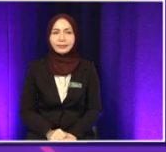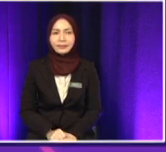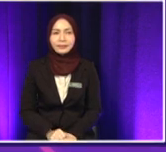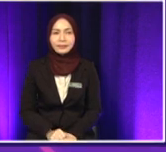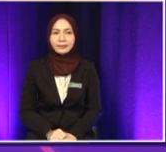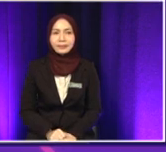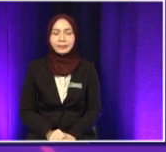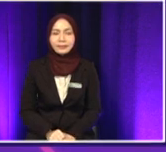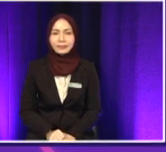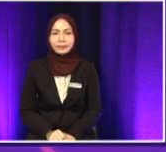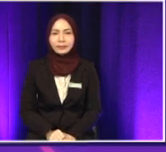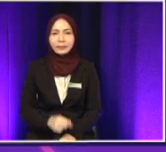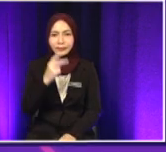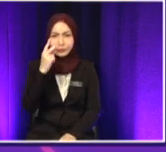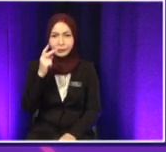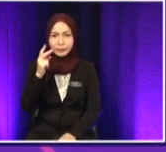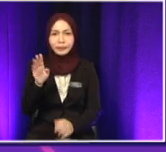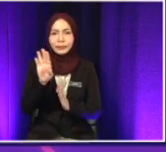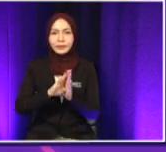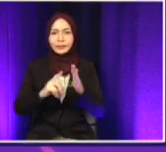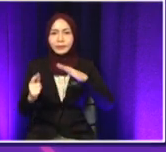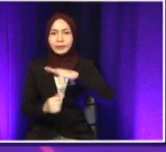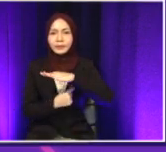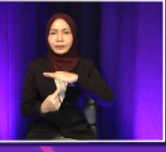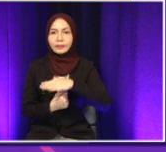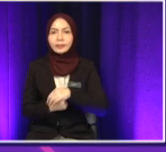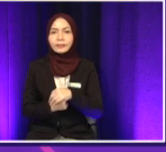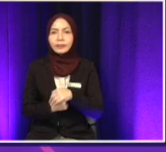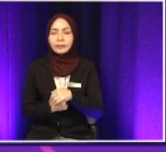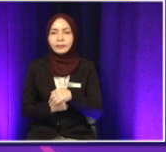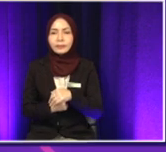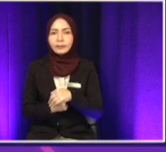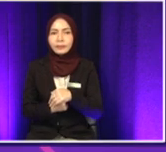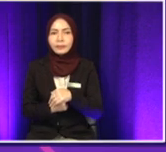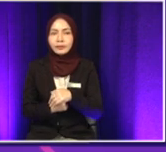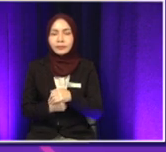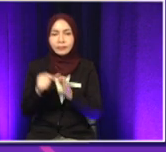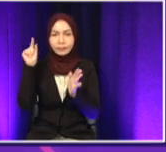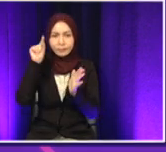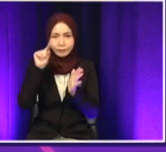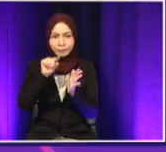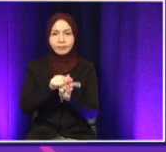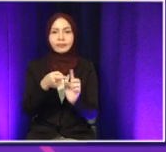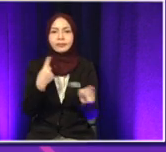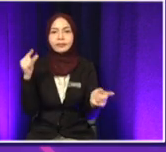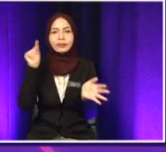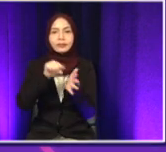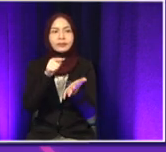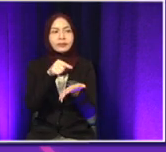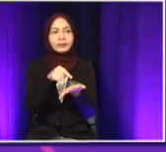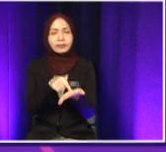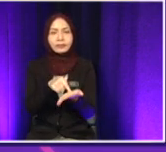berdasarkan gambar daripada gambar yang dipaparkan agak-agak apel yang enak bagi